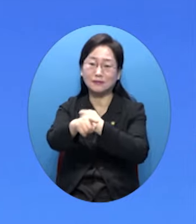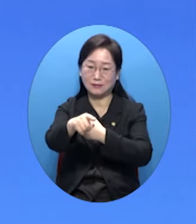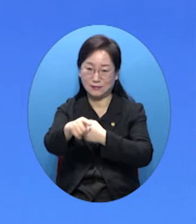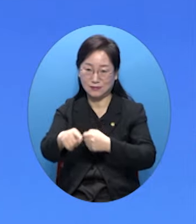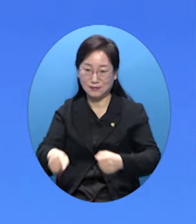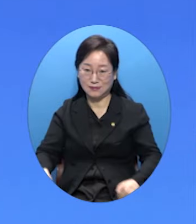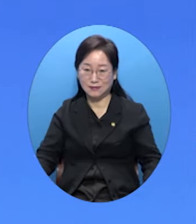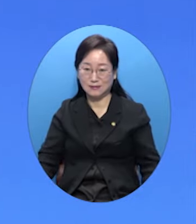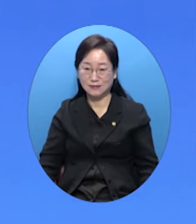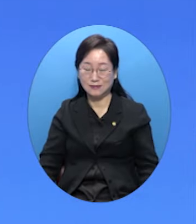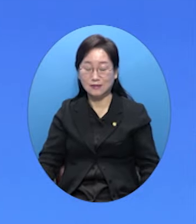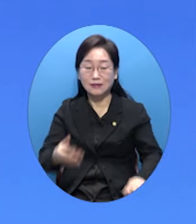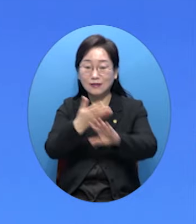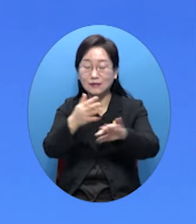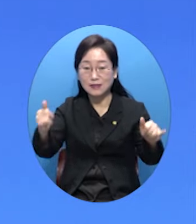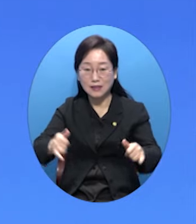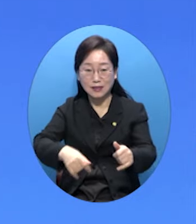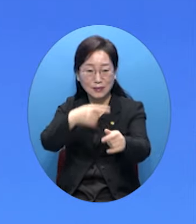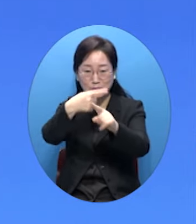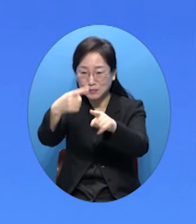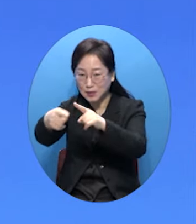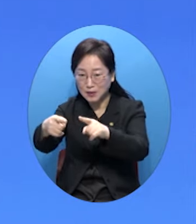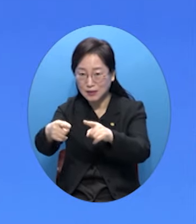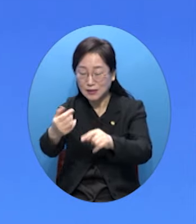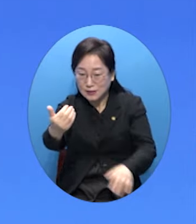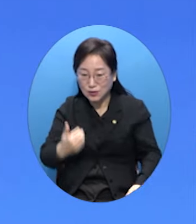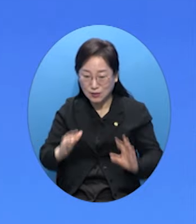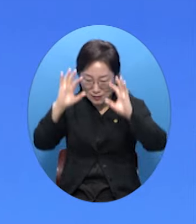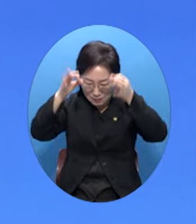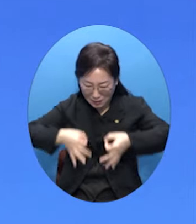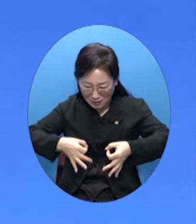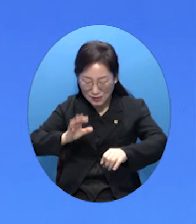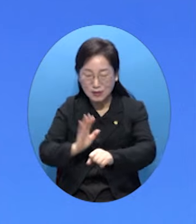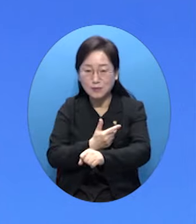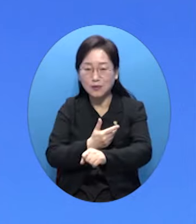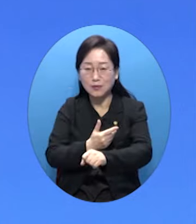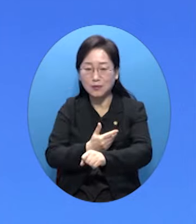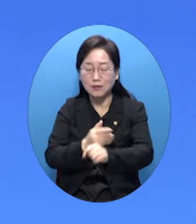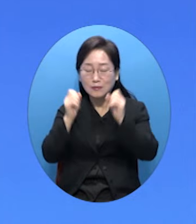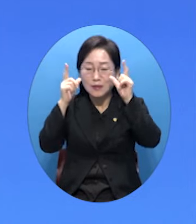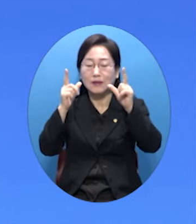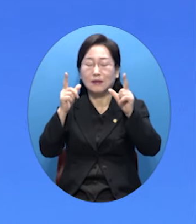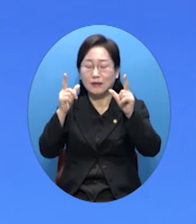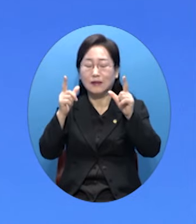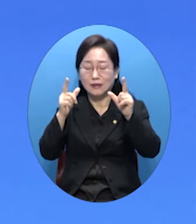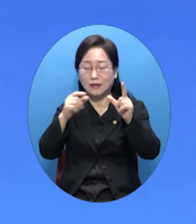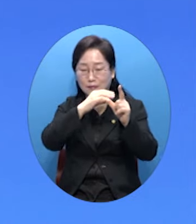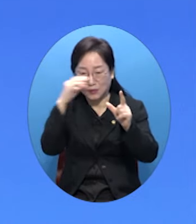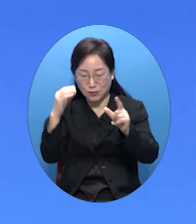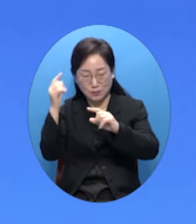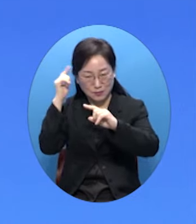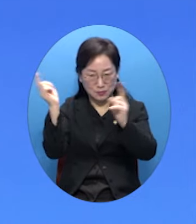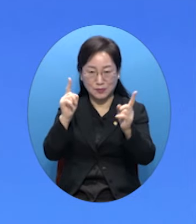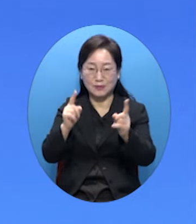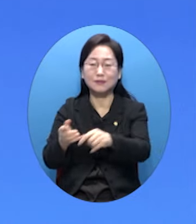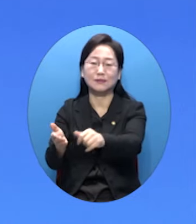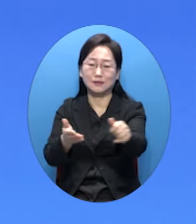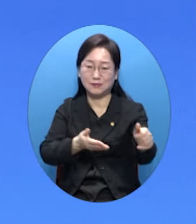우리가 남을 비판하기 전에 내 잘못이 무엇인가를 먼저 깨닫고 내가 바로 서야 되는 것입니다.